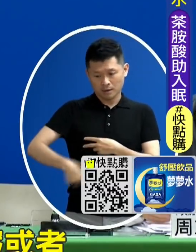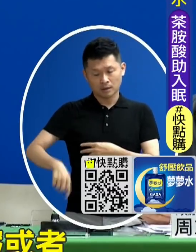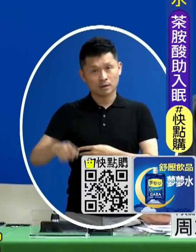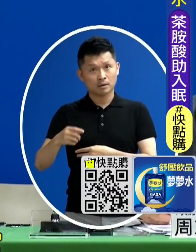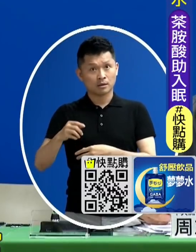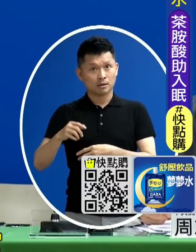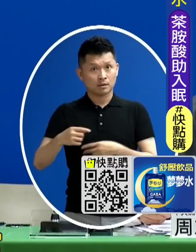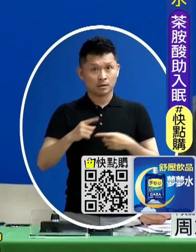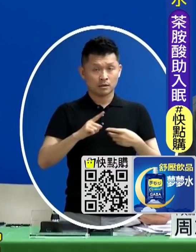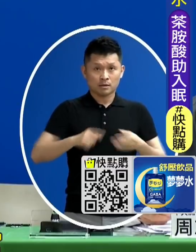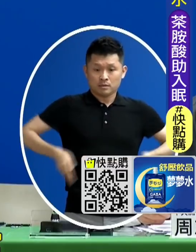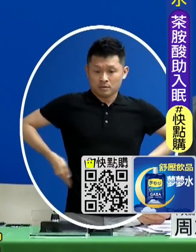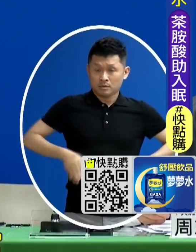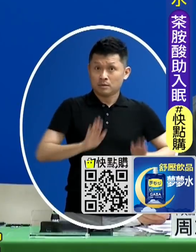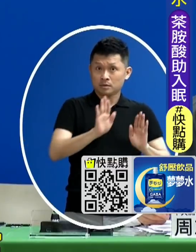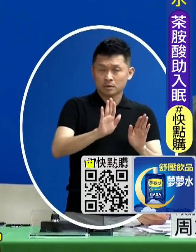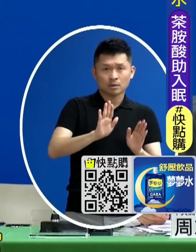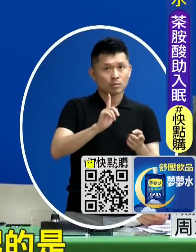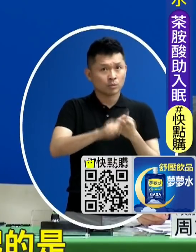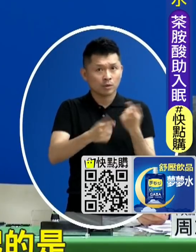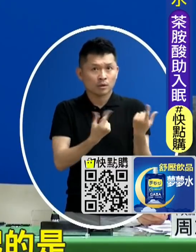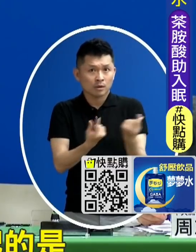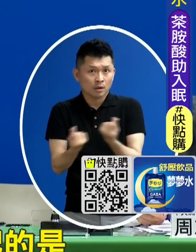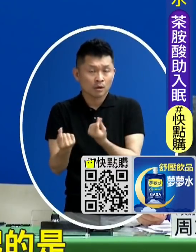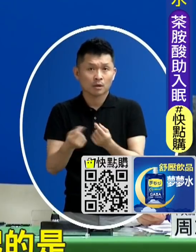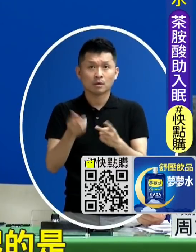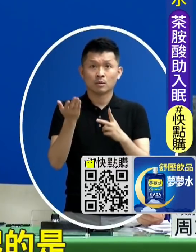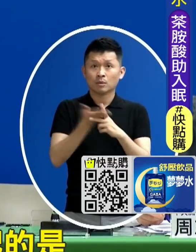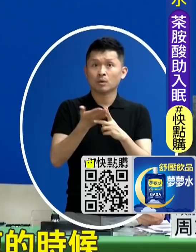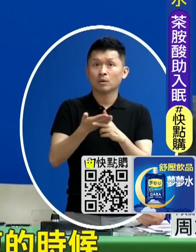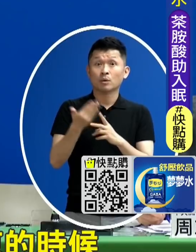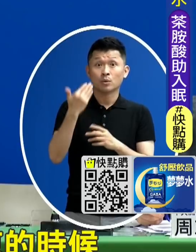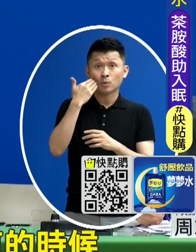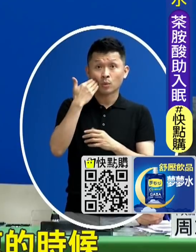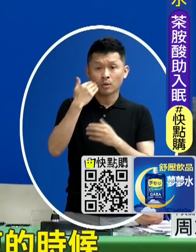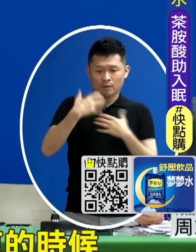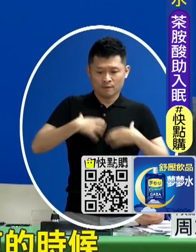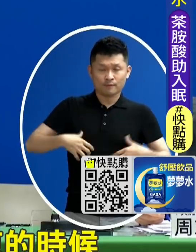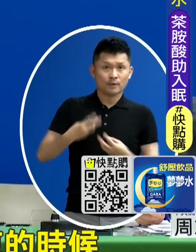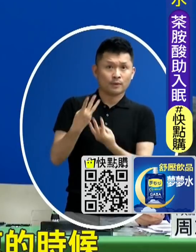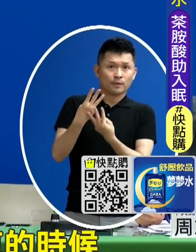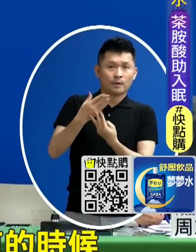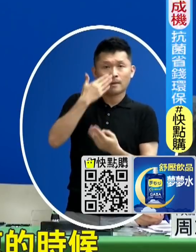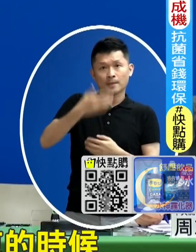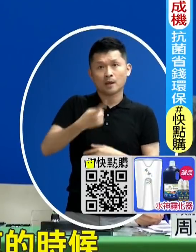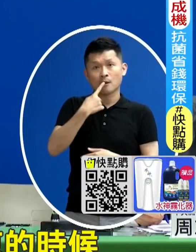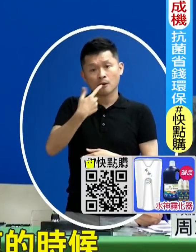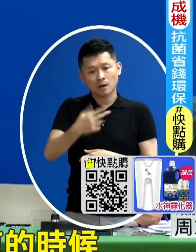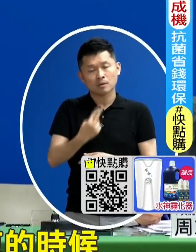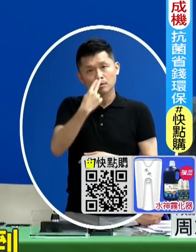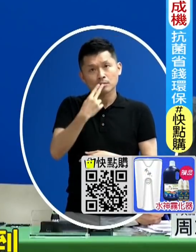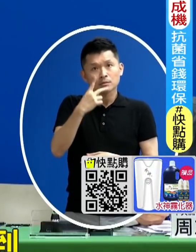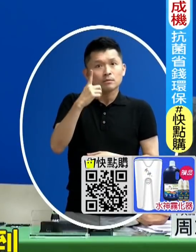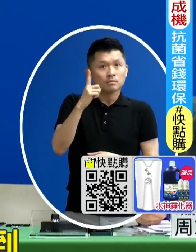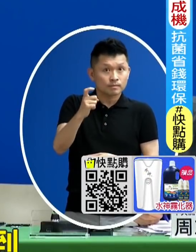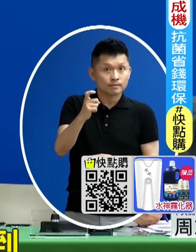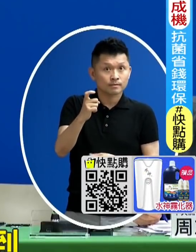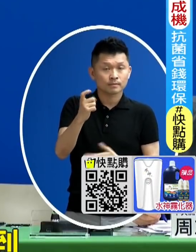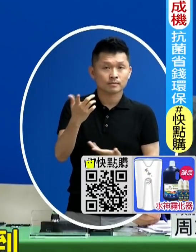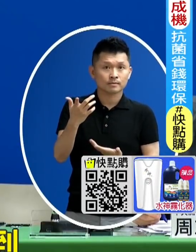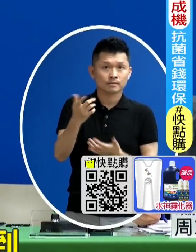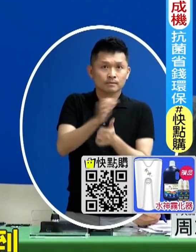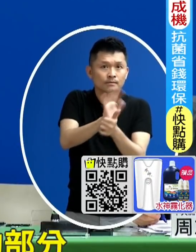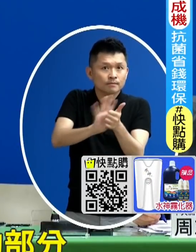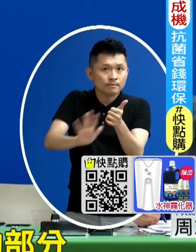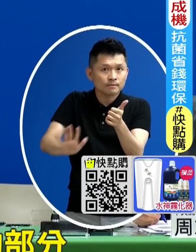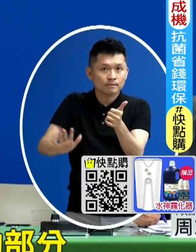或者是肾功能的一个异常。那另外就是如果引起的是肺炎或者是败血性休克的时候，也有可能会影